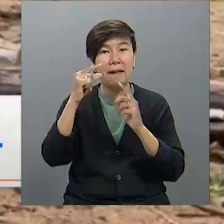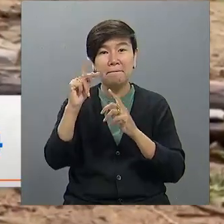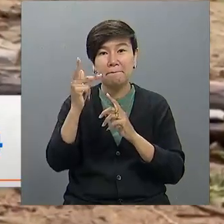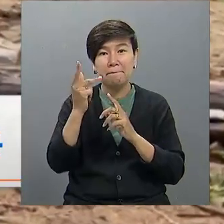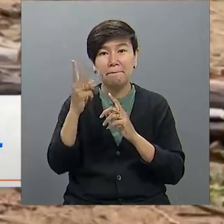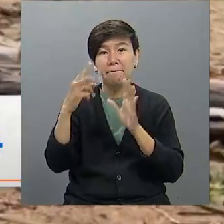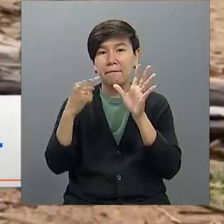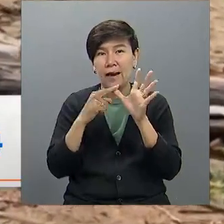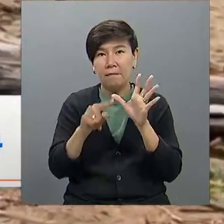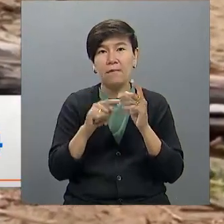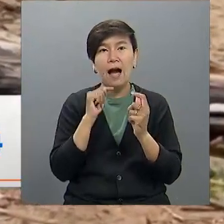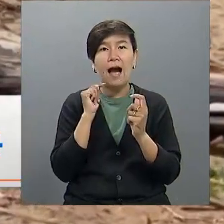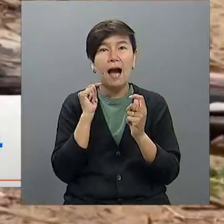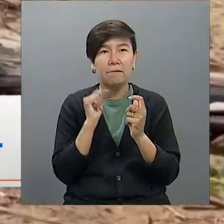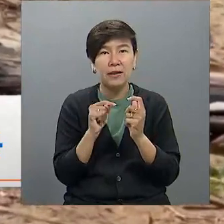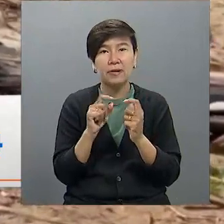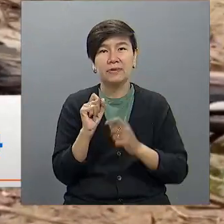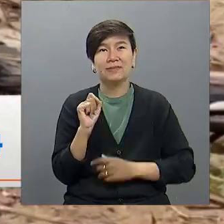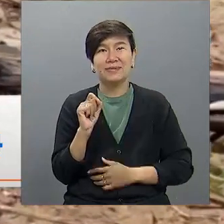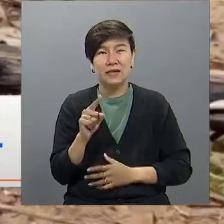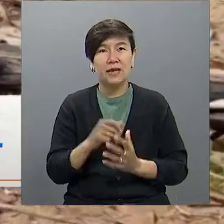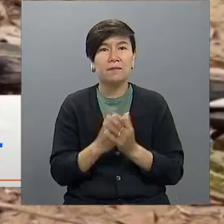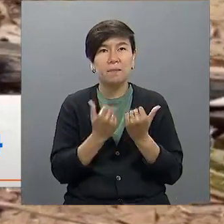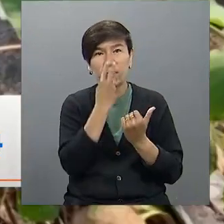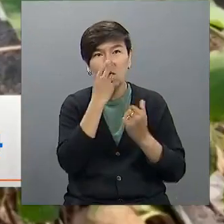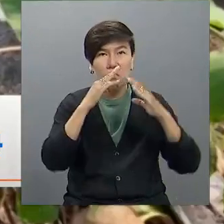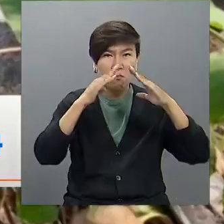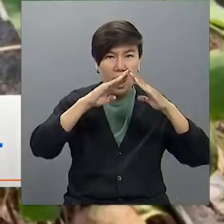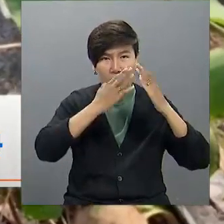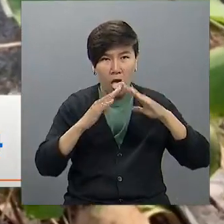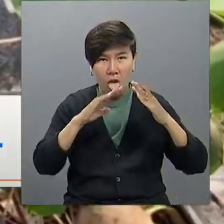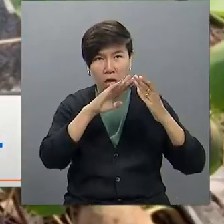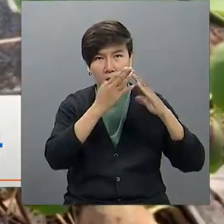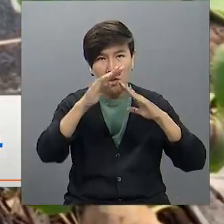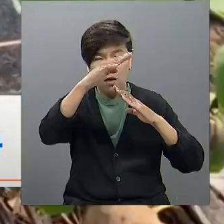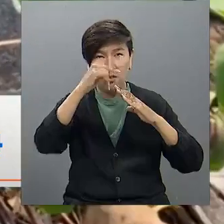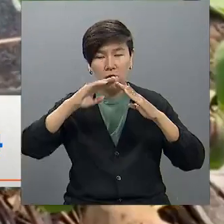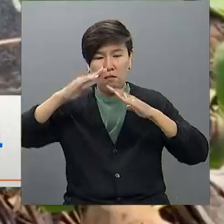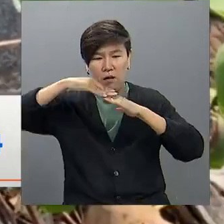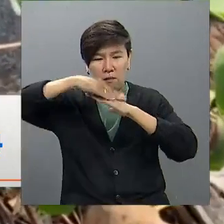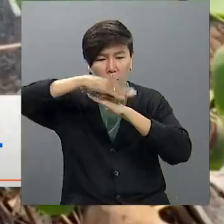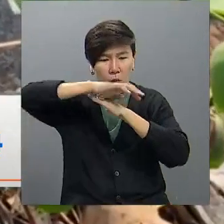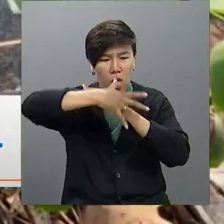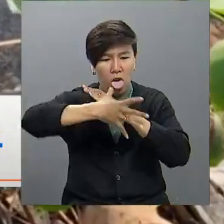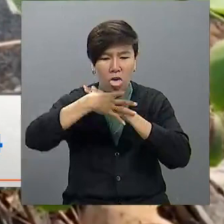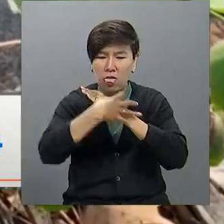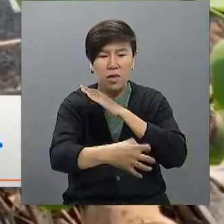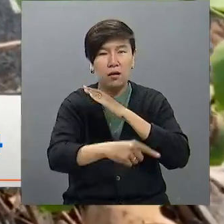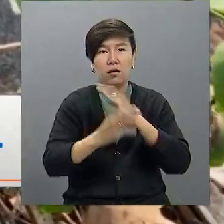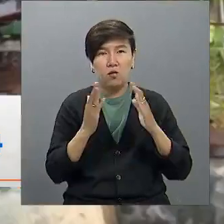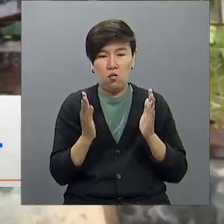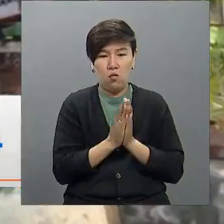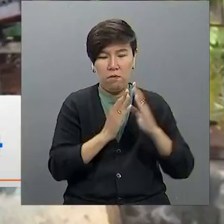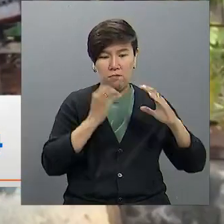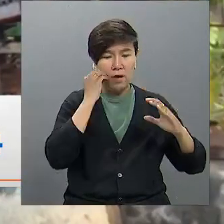มหลังคาบ้านตัวบ้านผนังบ้านเสียหายกว่า70หลังคาเรือนนายเทียนสุขติเป็นชาวบ้านในตำบลน้ำ